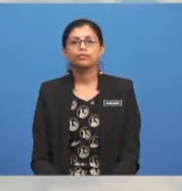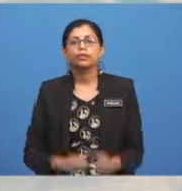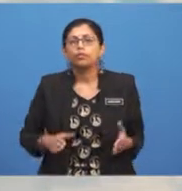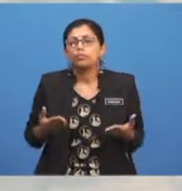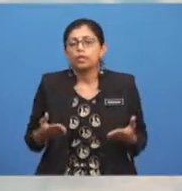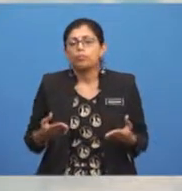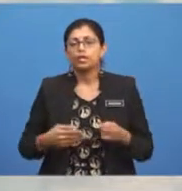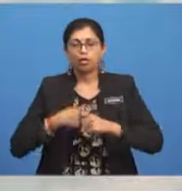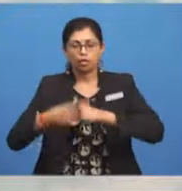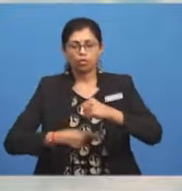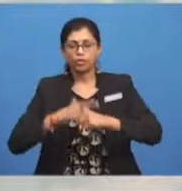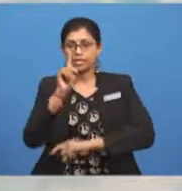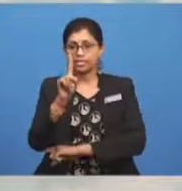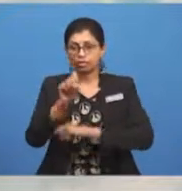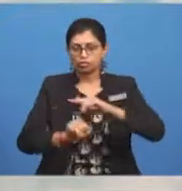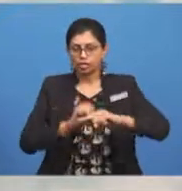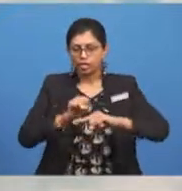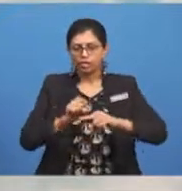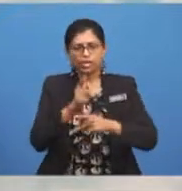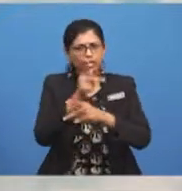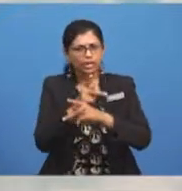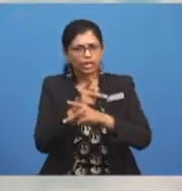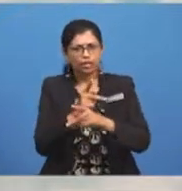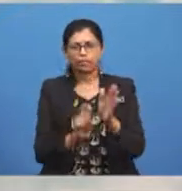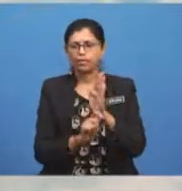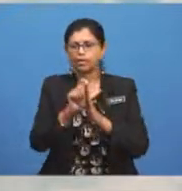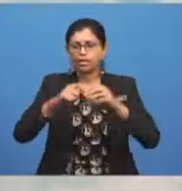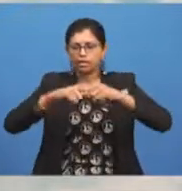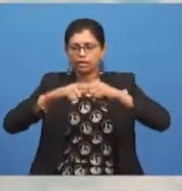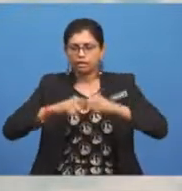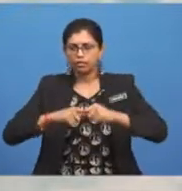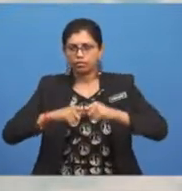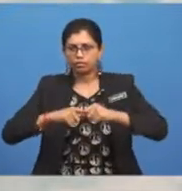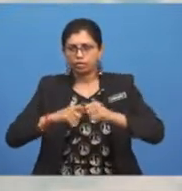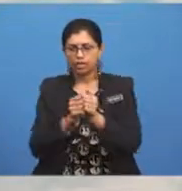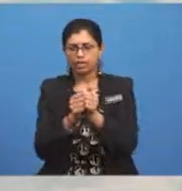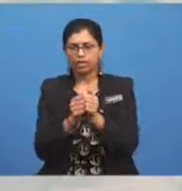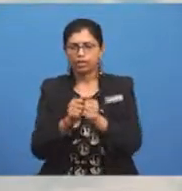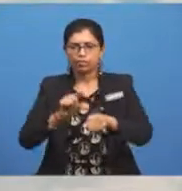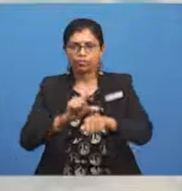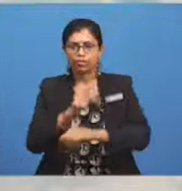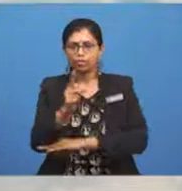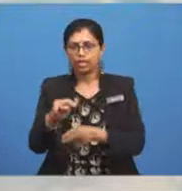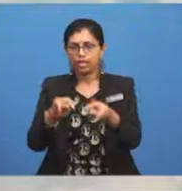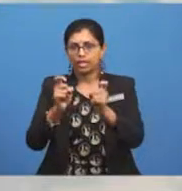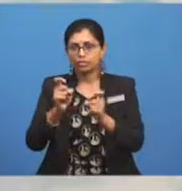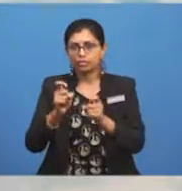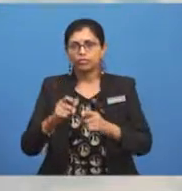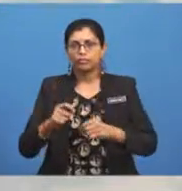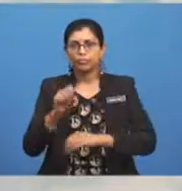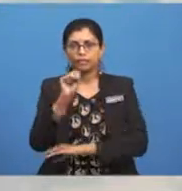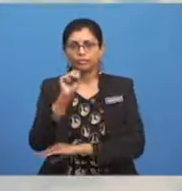satelit dikekalkan pada ketinggian tertentu dengan menggunakan halaju satelit yang sesuai? Jika